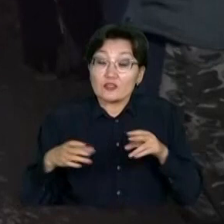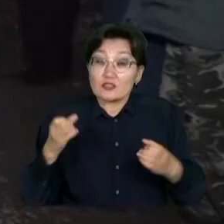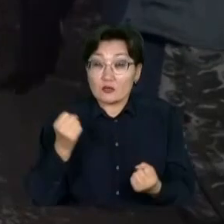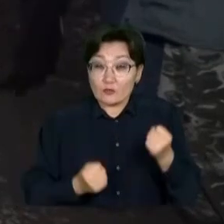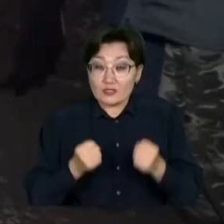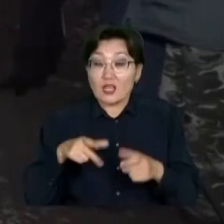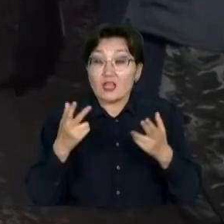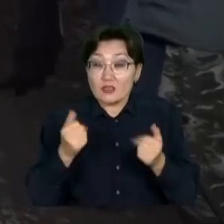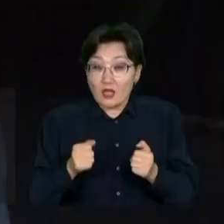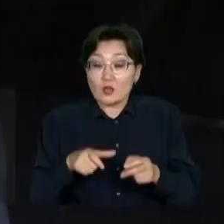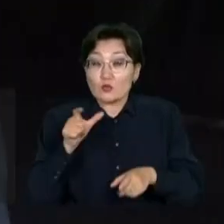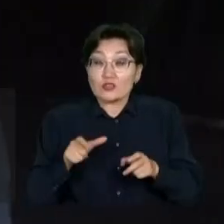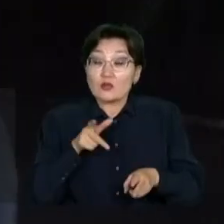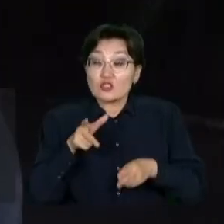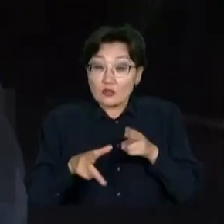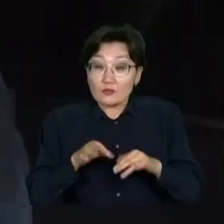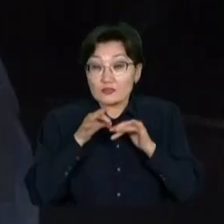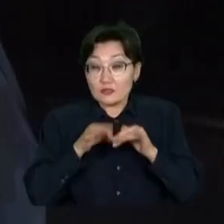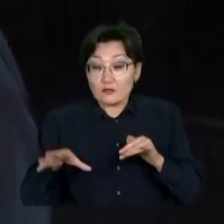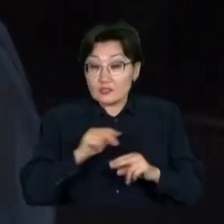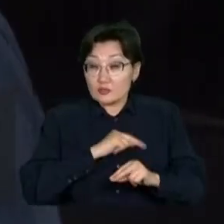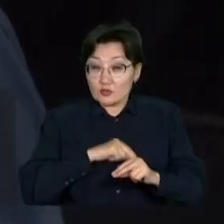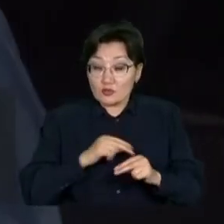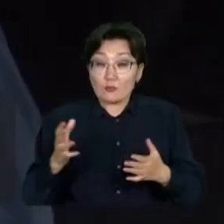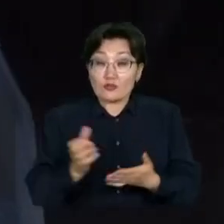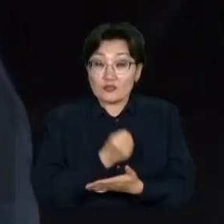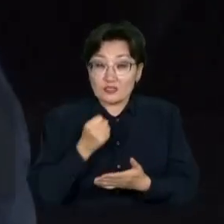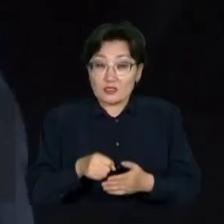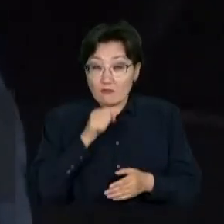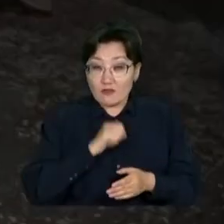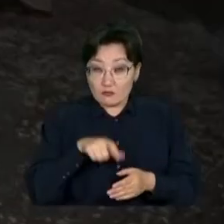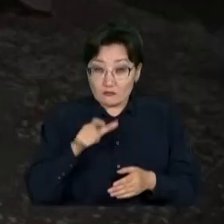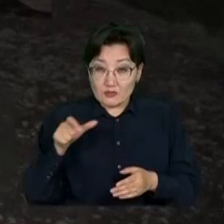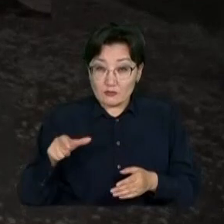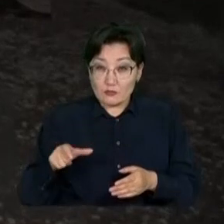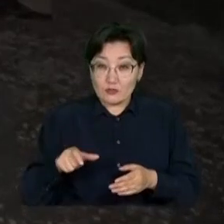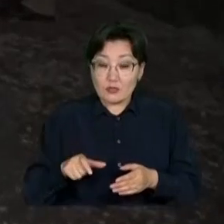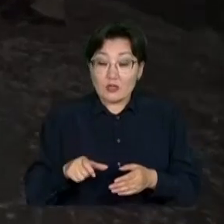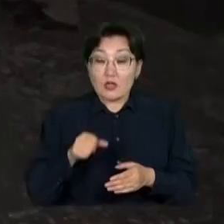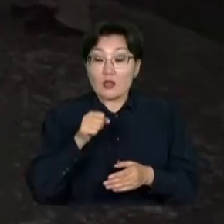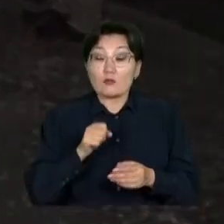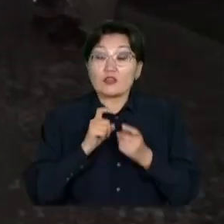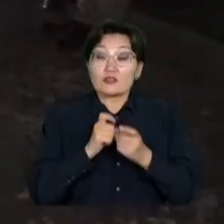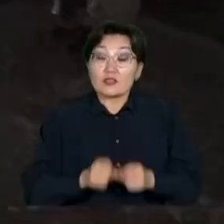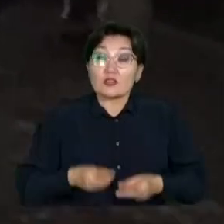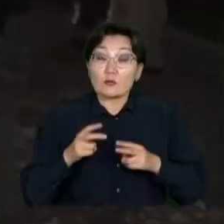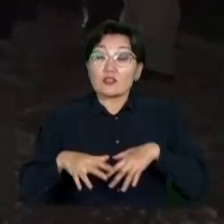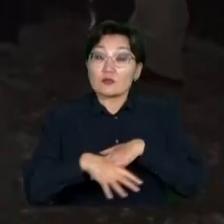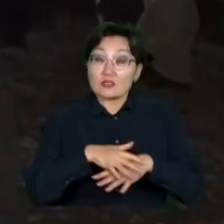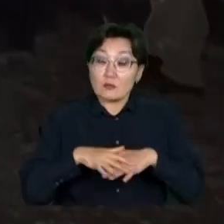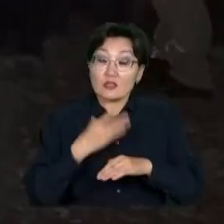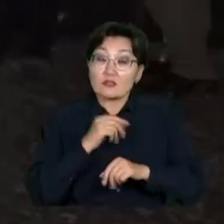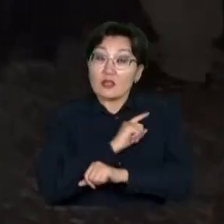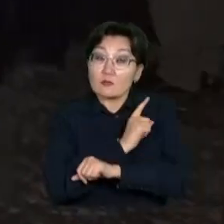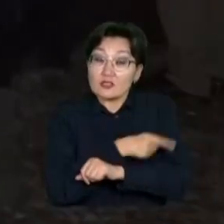по нескольким фактам краж. Сейчас ведутся все работы для обнаружения злоумышленников. Бороться с преступностью местные решили своими